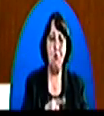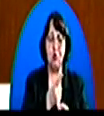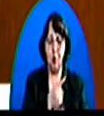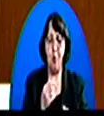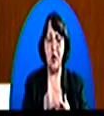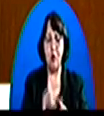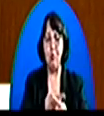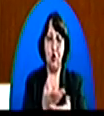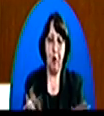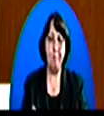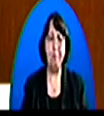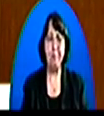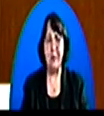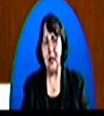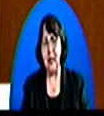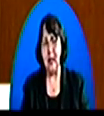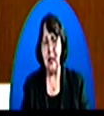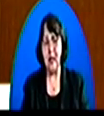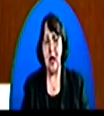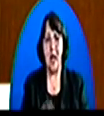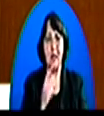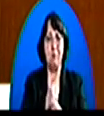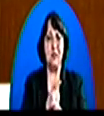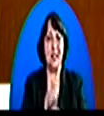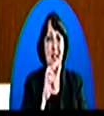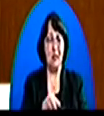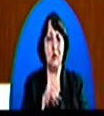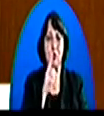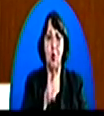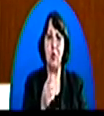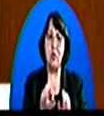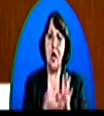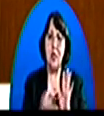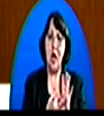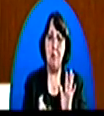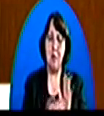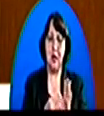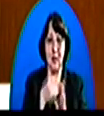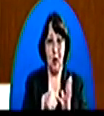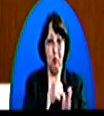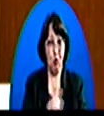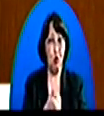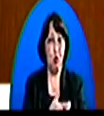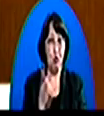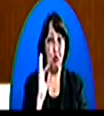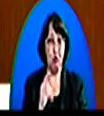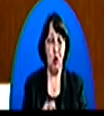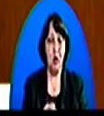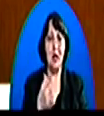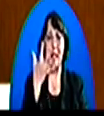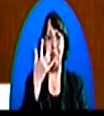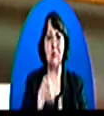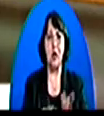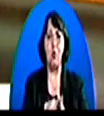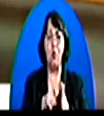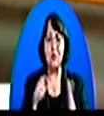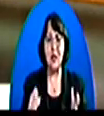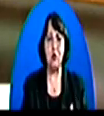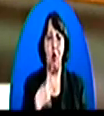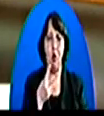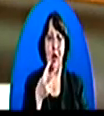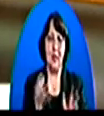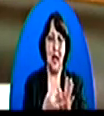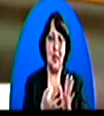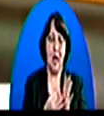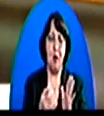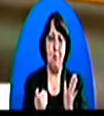өнөөдрийн байдлаар бол халамжийн тэтгэвэр 188 мянган төгрөг сард олгогддог. Ингээд 5 сарын хугацаатай 288 мянган төгрөг болгож эдгээр